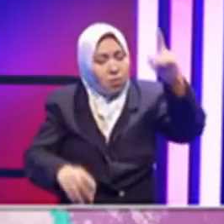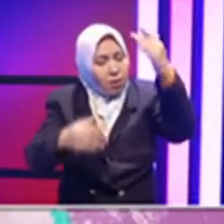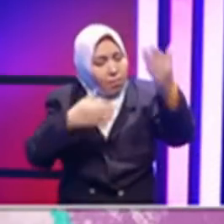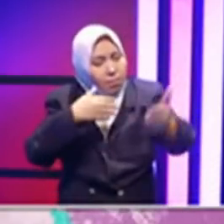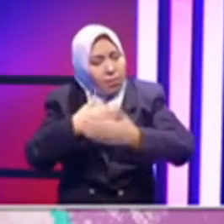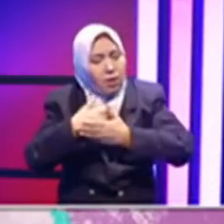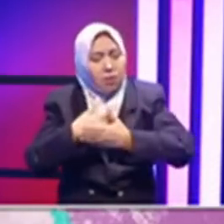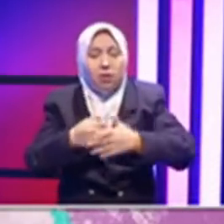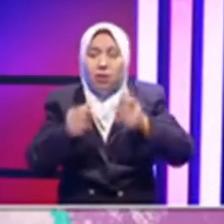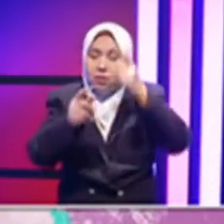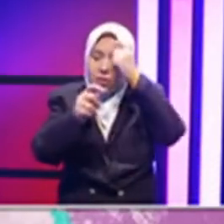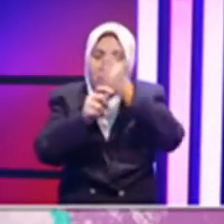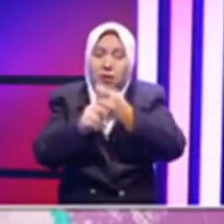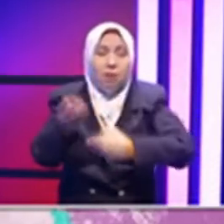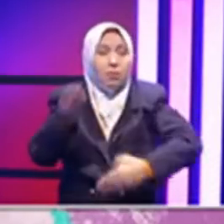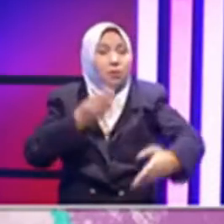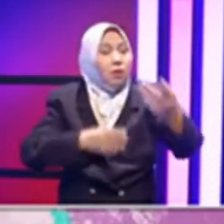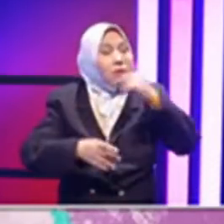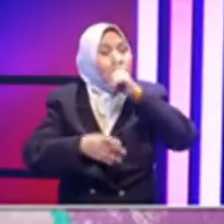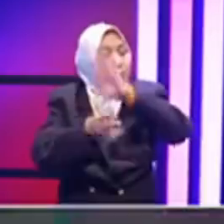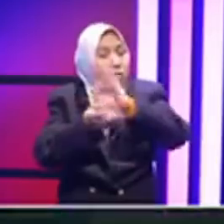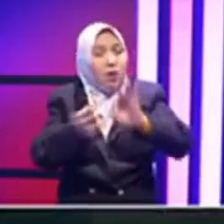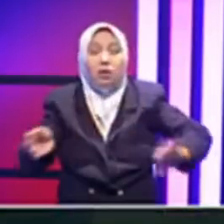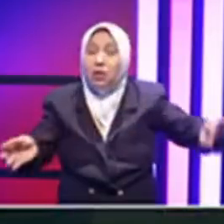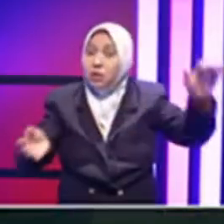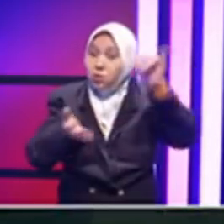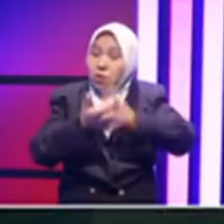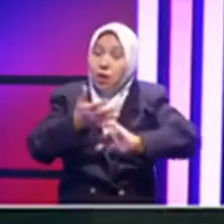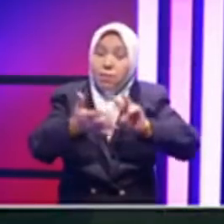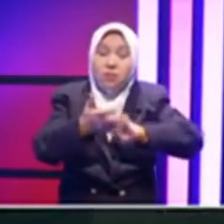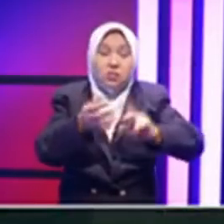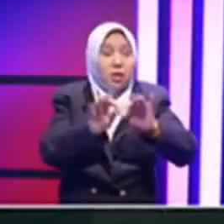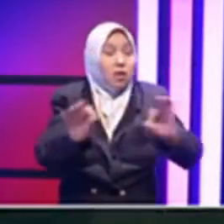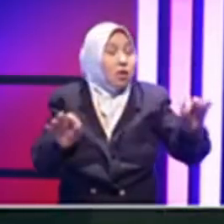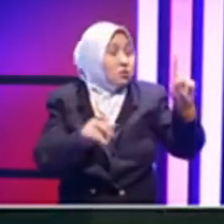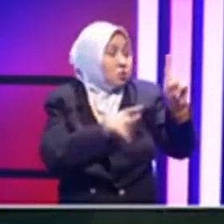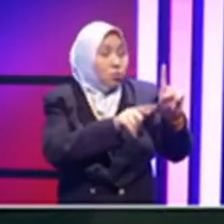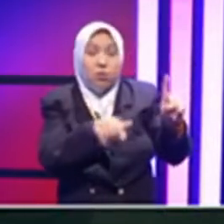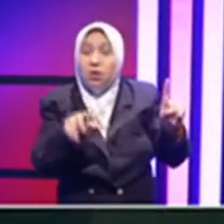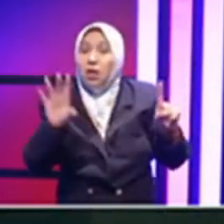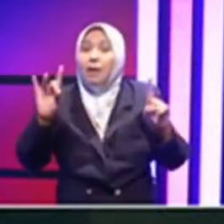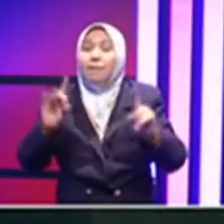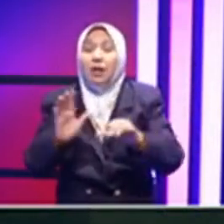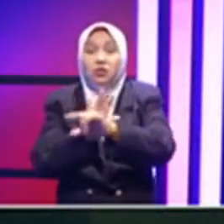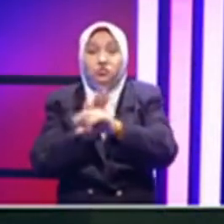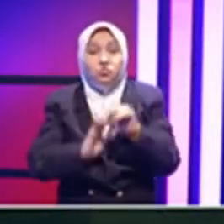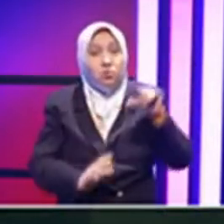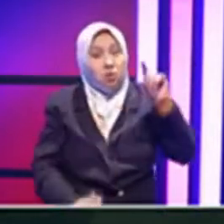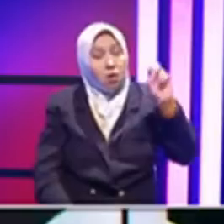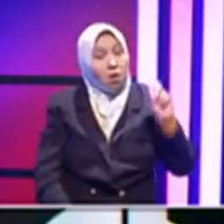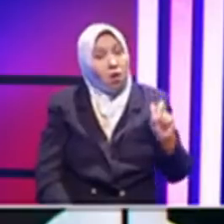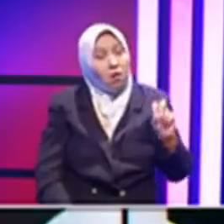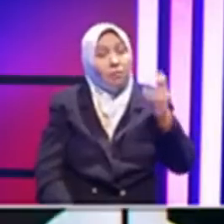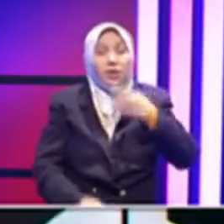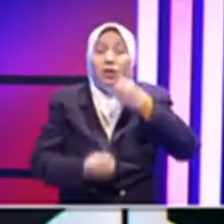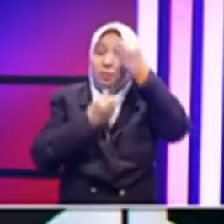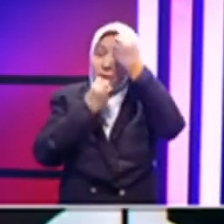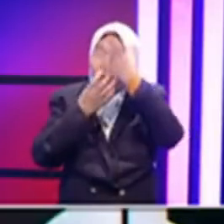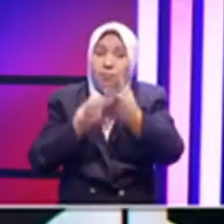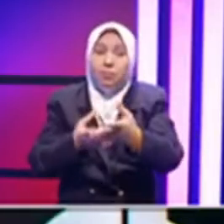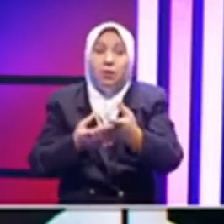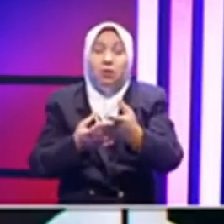منيب. صدق الله. Surah Al-Azim, itulah bacaan daripada ayat 1 hingga 8 daripada surah Qaf yang dimaklumkan sebentar tadi